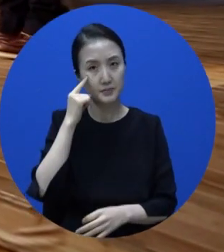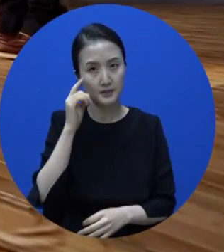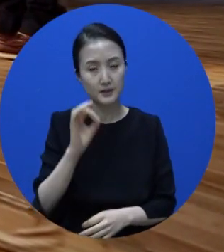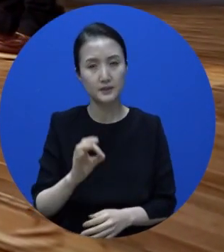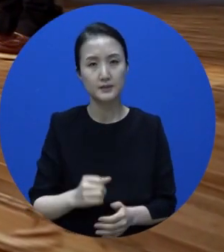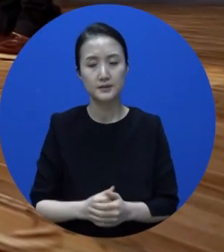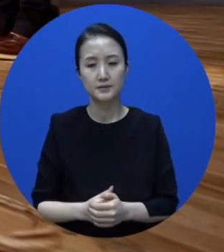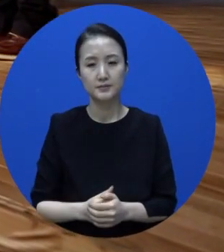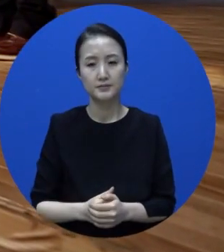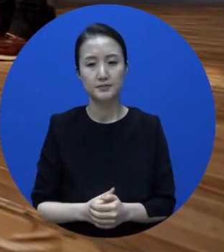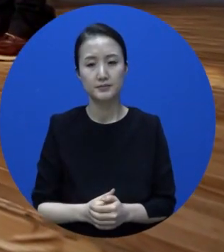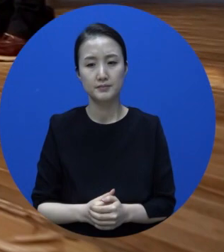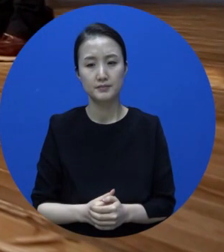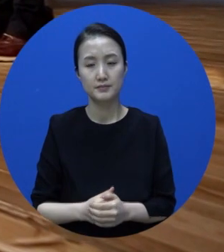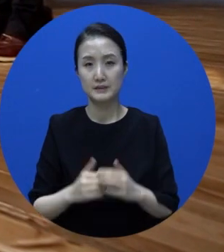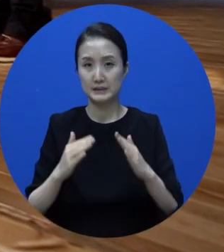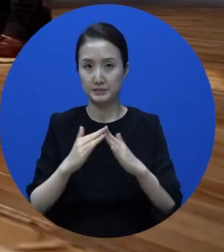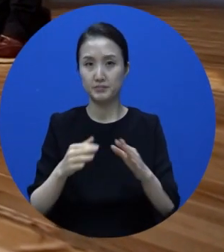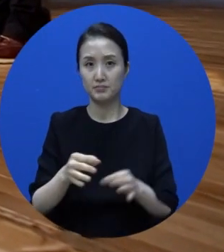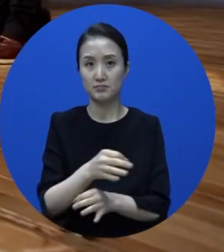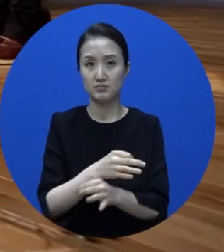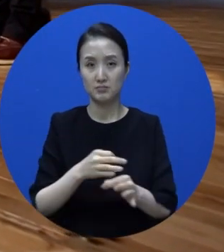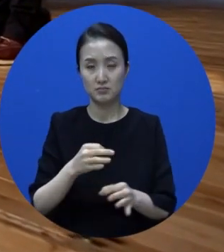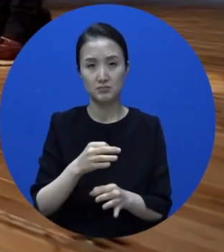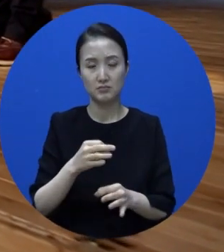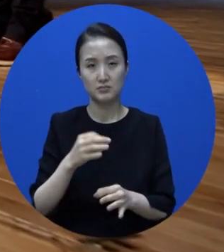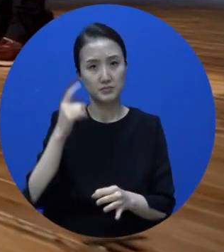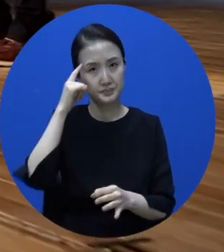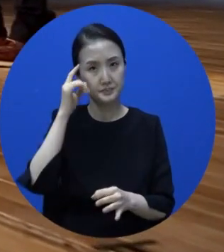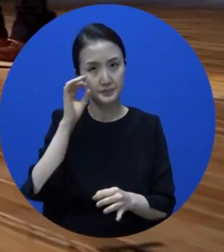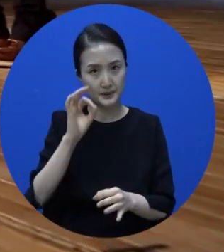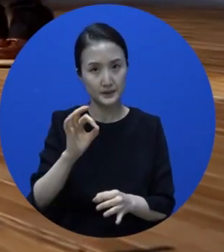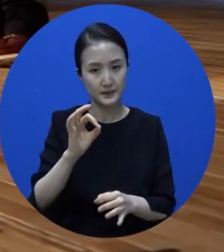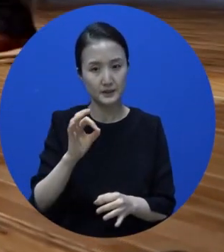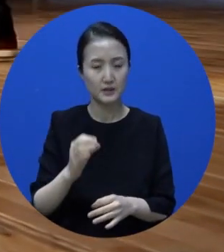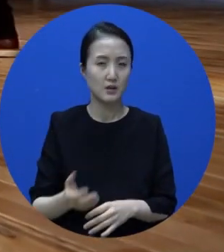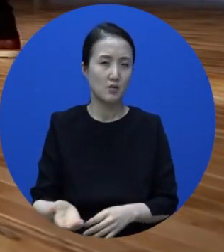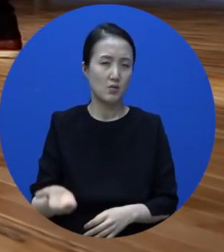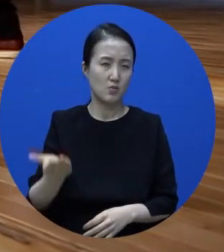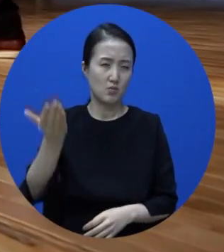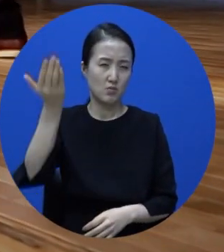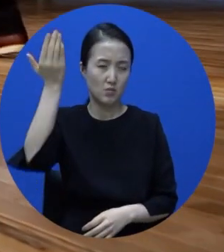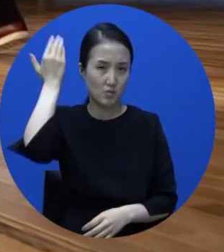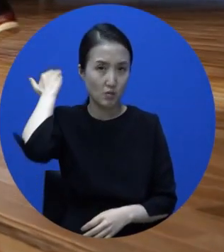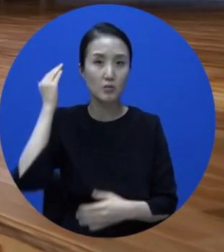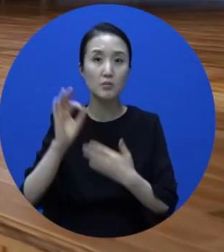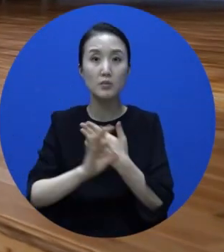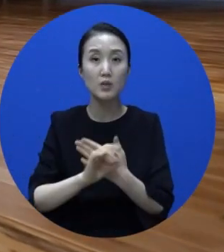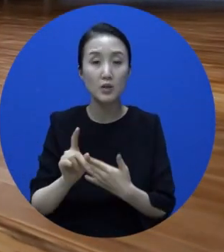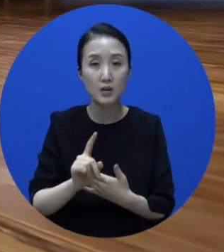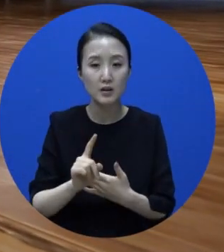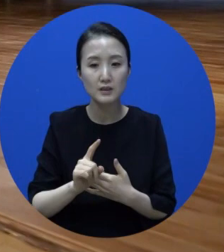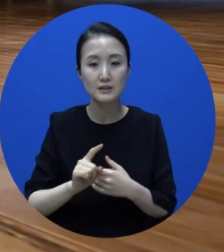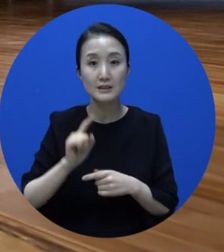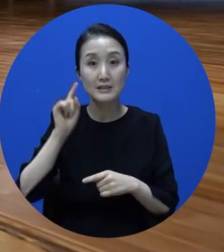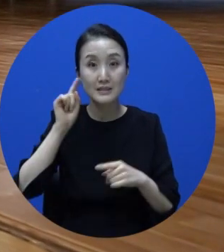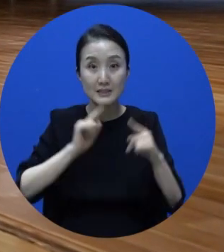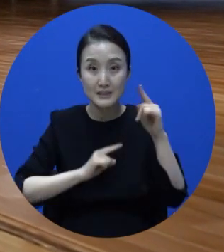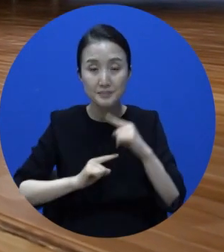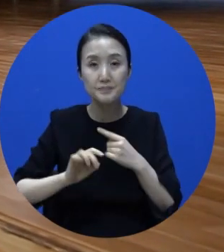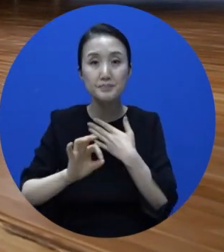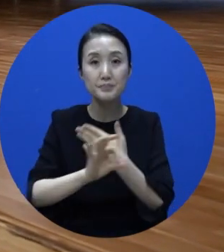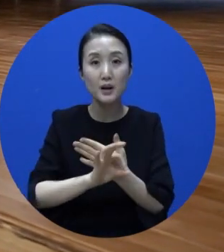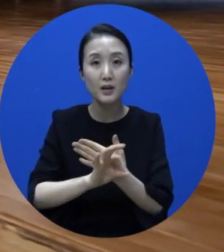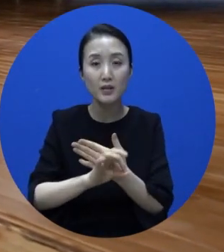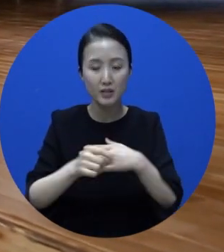어르신들이 그 어르신의 조상이 줘 또 오히려 과거에는 상천 하면 뭐 발라라 그랬죠 상천